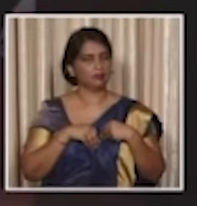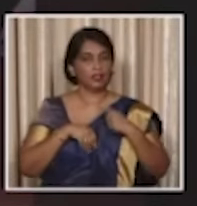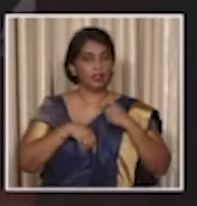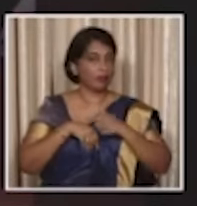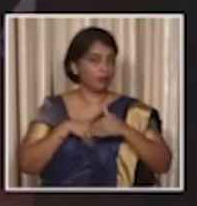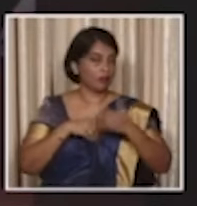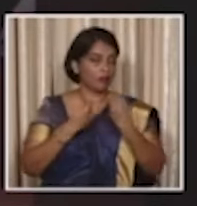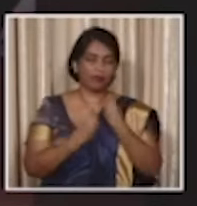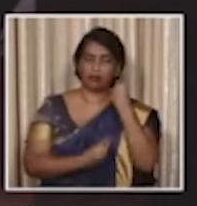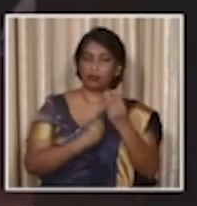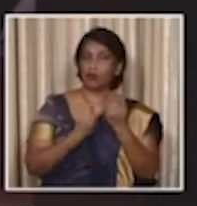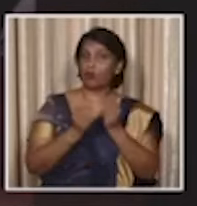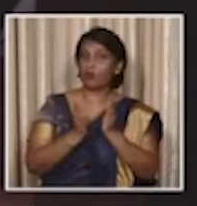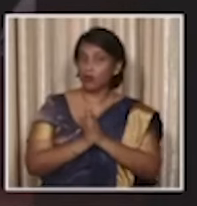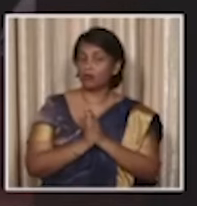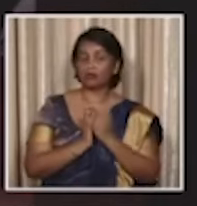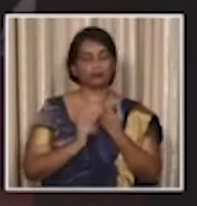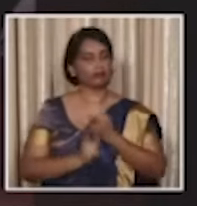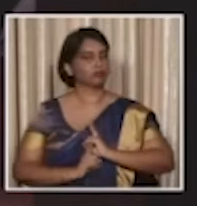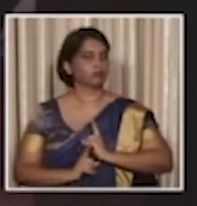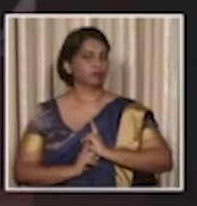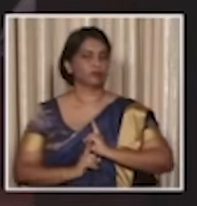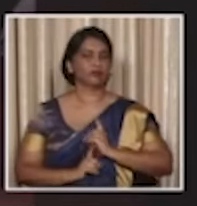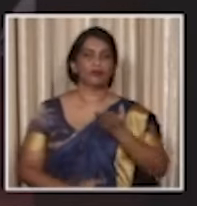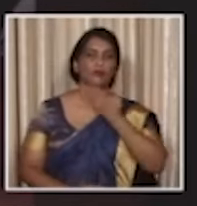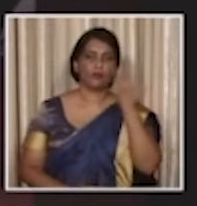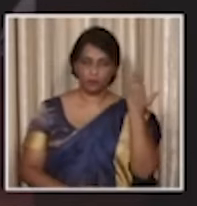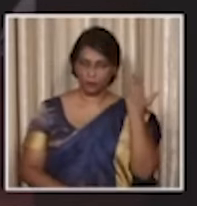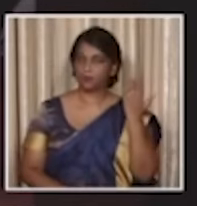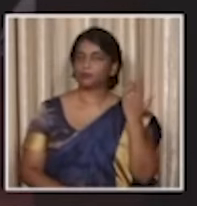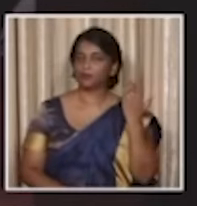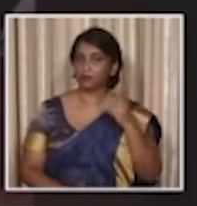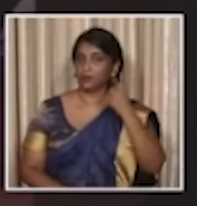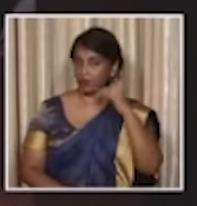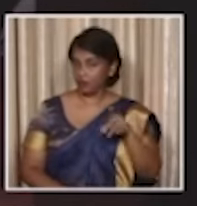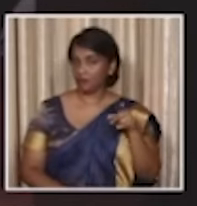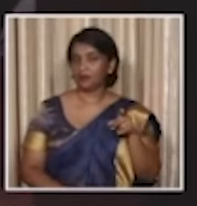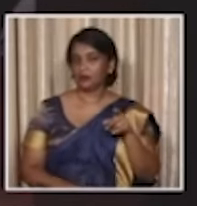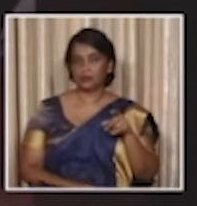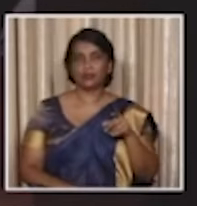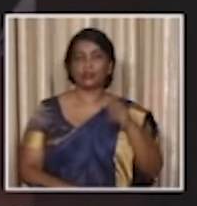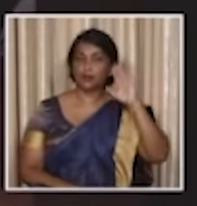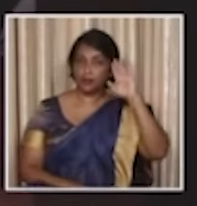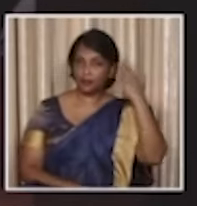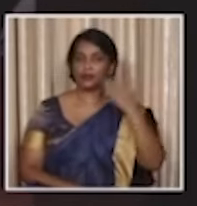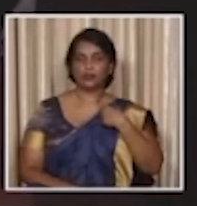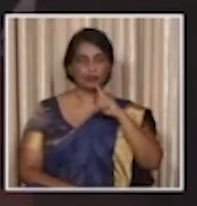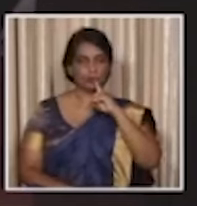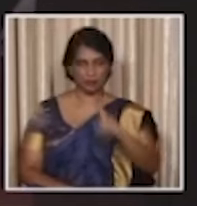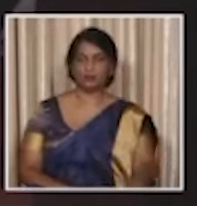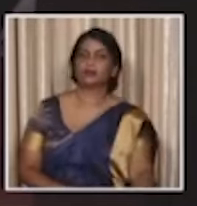කාලෝචිතව ලබා දීලා තමන්ගේ තැන රැක ගන්න විතරයි පුළුවන්. ඒ නිසා විශේෂයෙන්ම මම කියන්නට